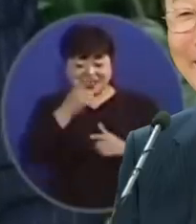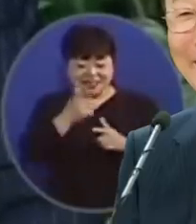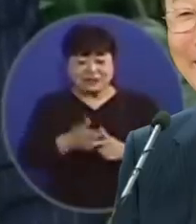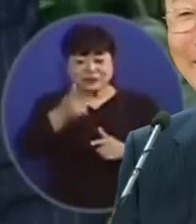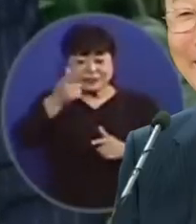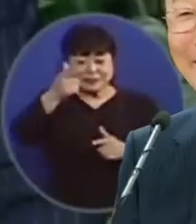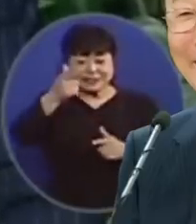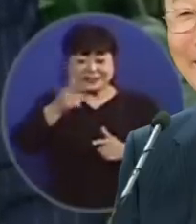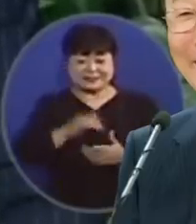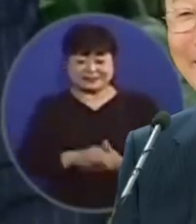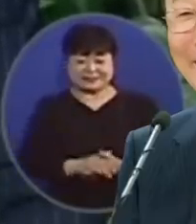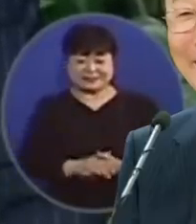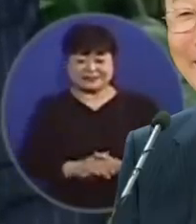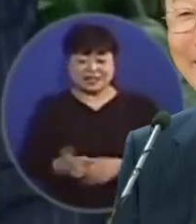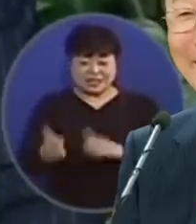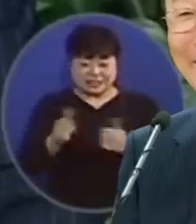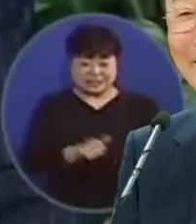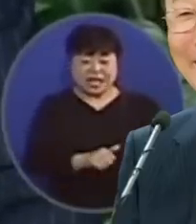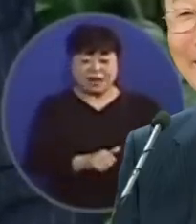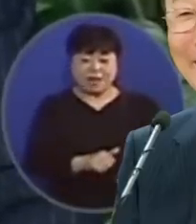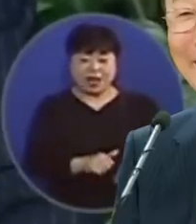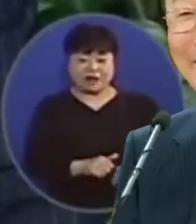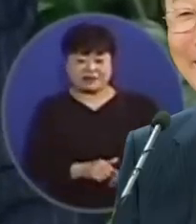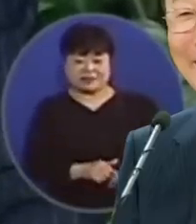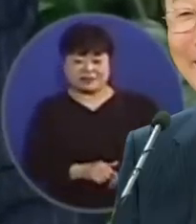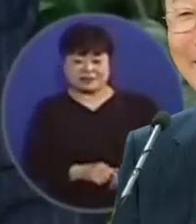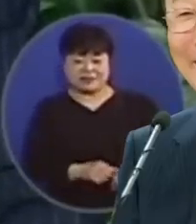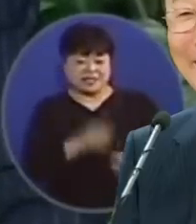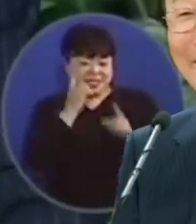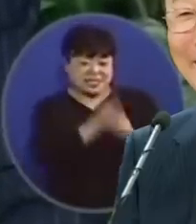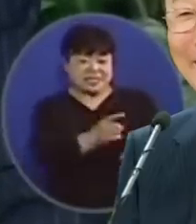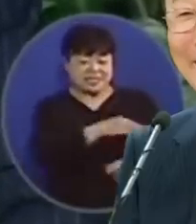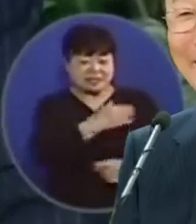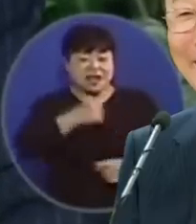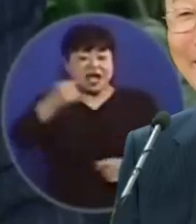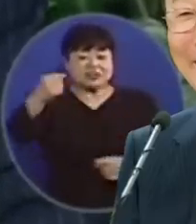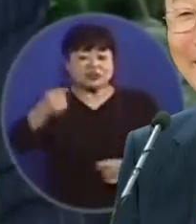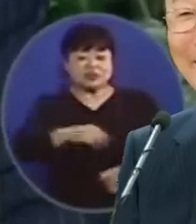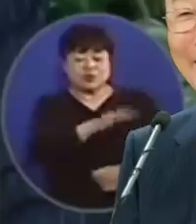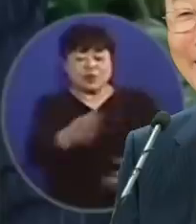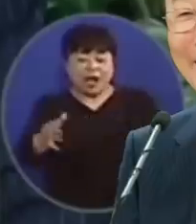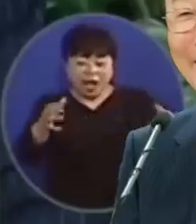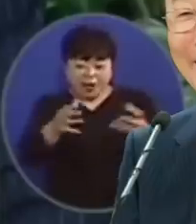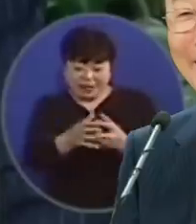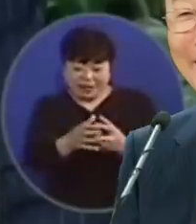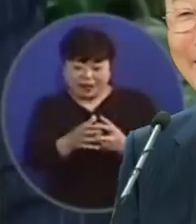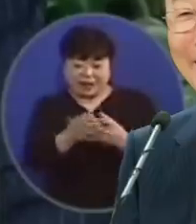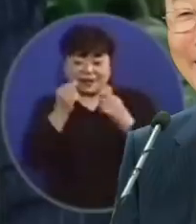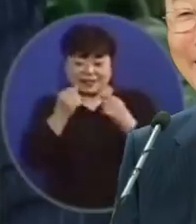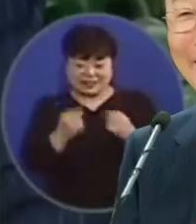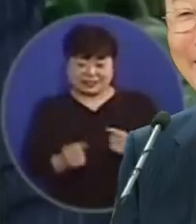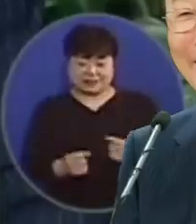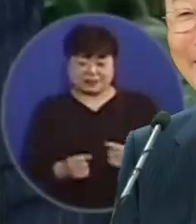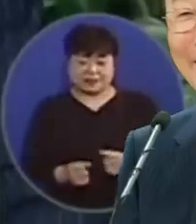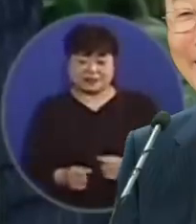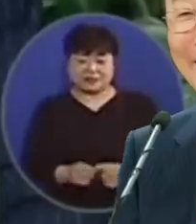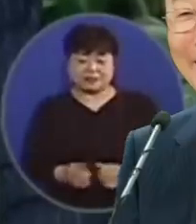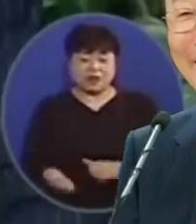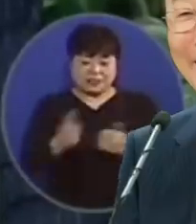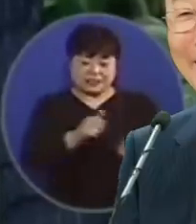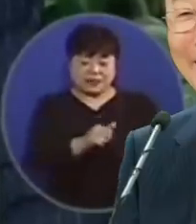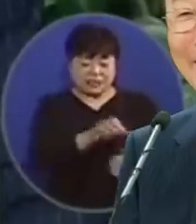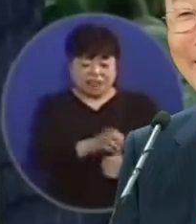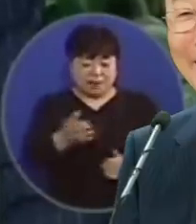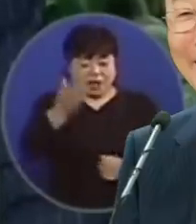예수님이 사망을 이긴 그 능력을 가지고 여러분 우리와 함께 계신 것은 여러분을 사망에서 해방시켜